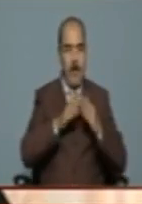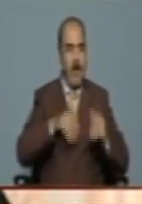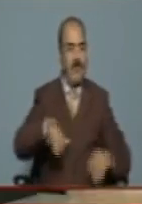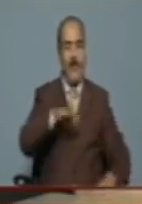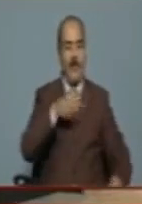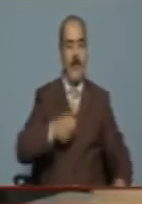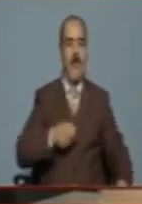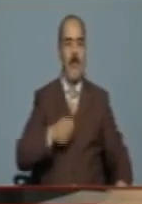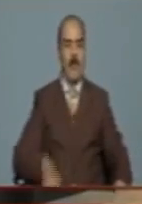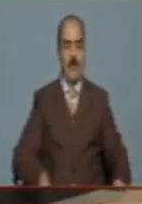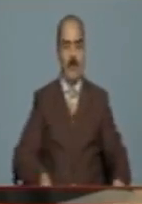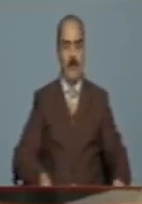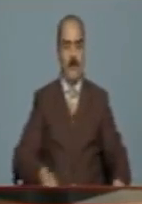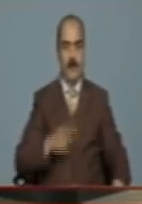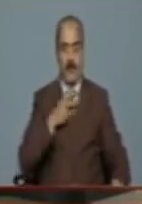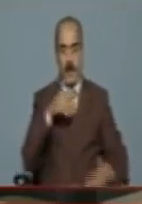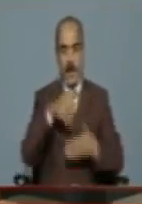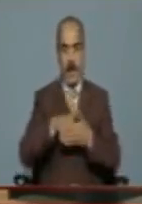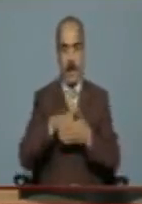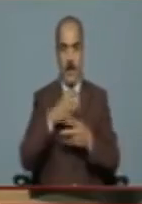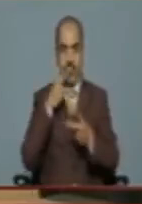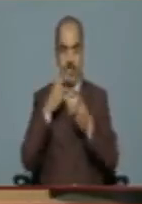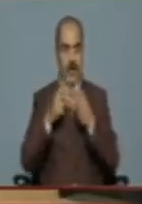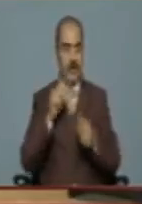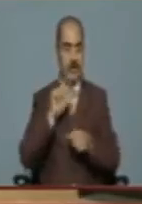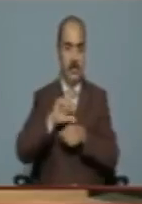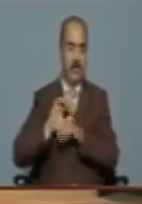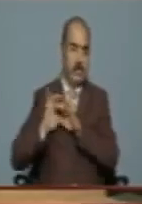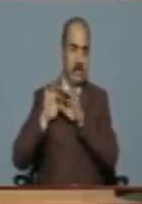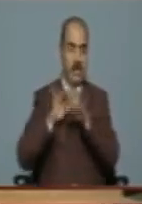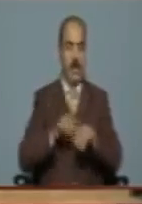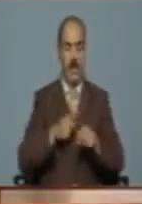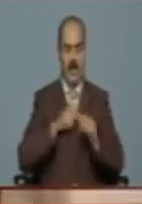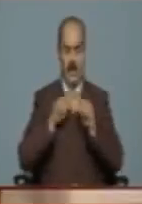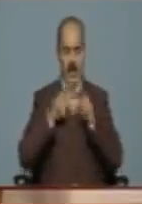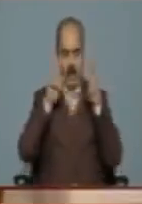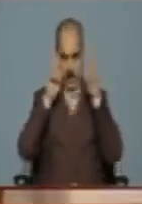فقد شهدت الانتخابات الرئاسية ظواهر مميزة